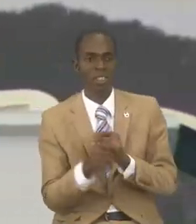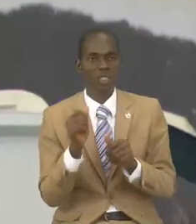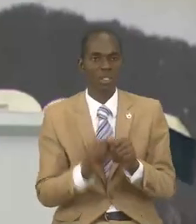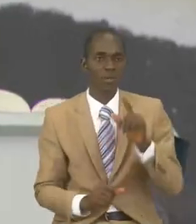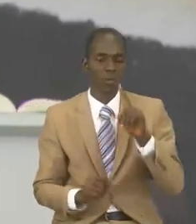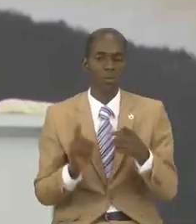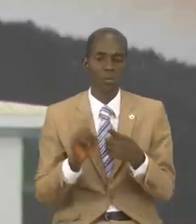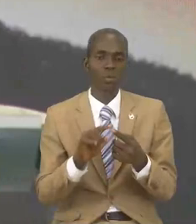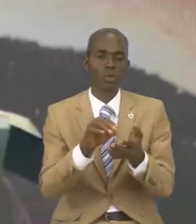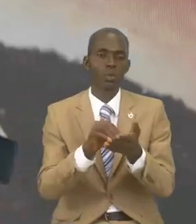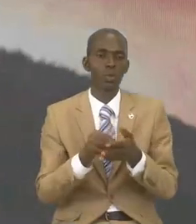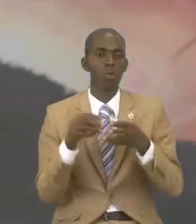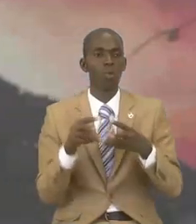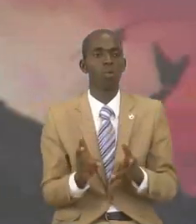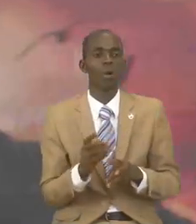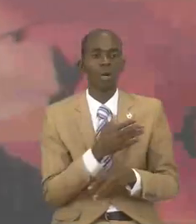suivait sa propre voie et